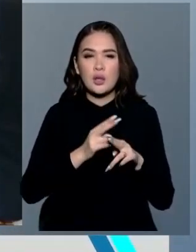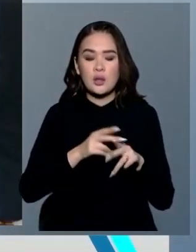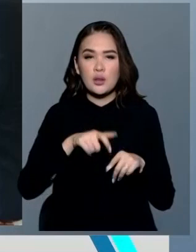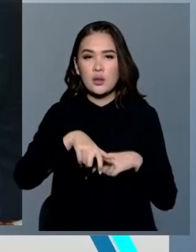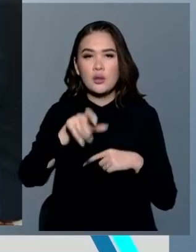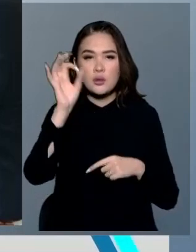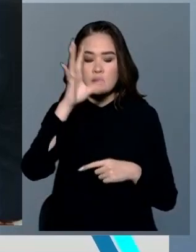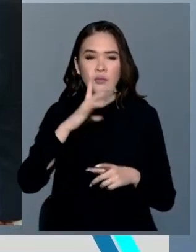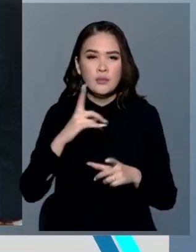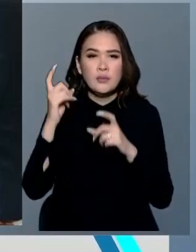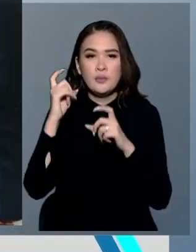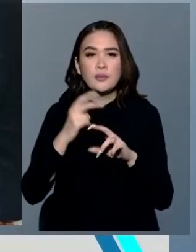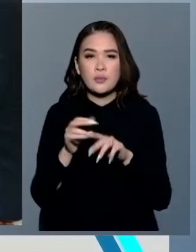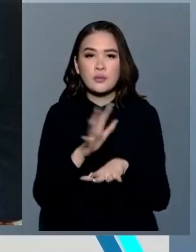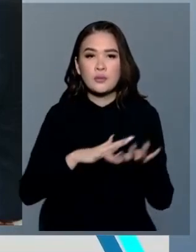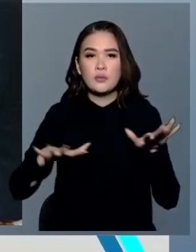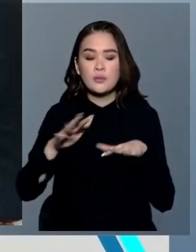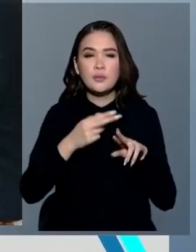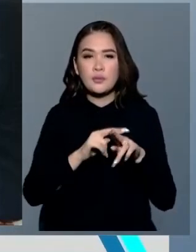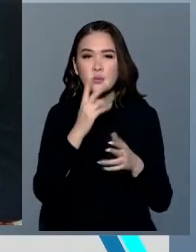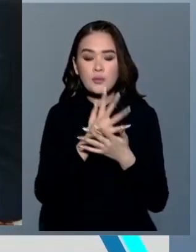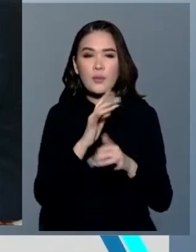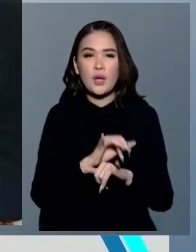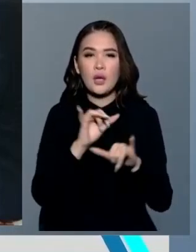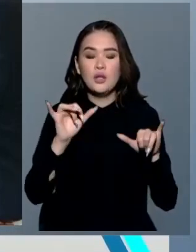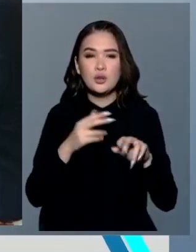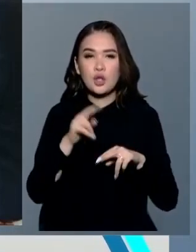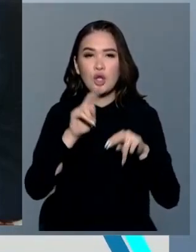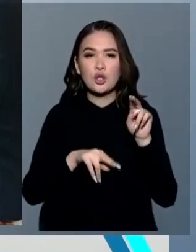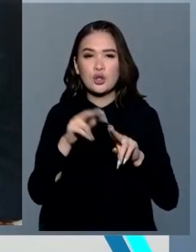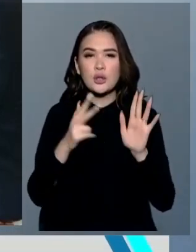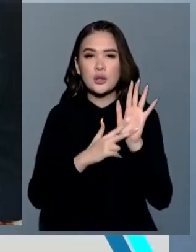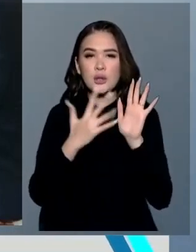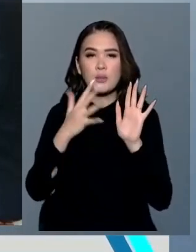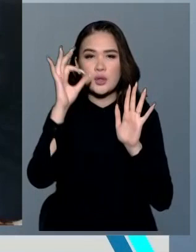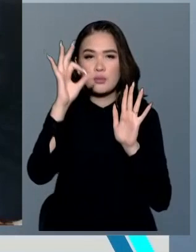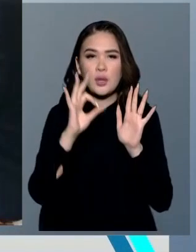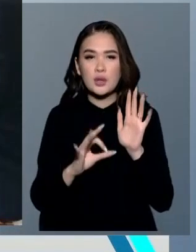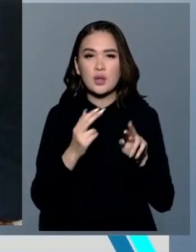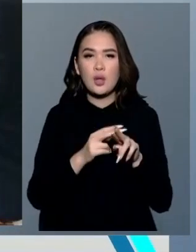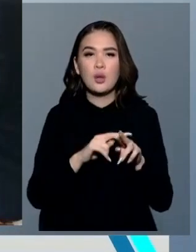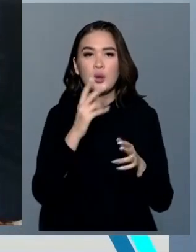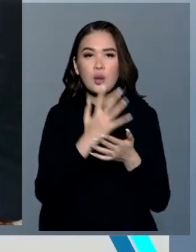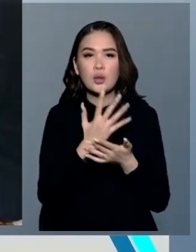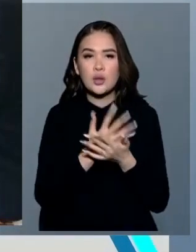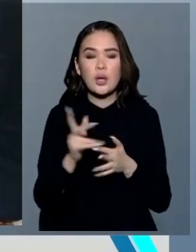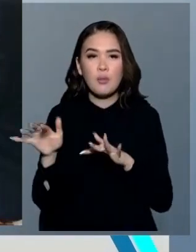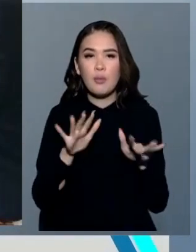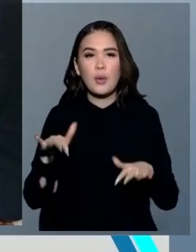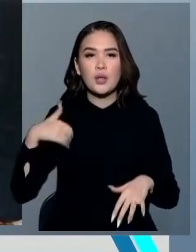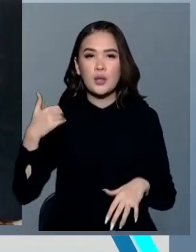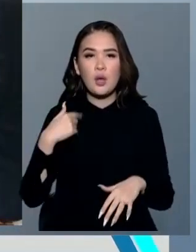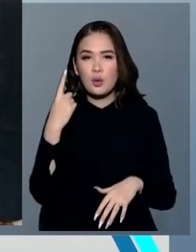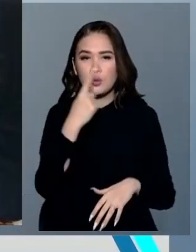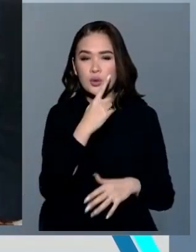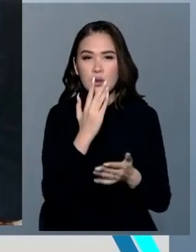тасымалын ұлғайтып, еліміздің экспорттық әлеуетін арттырады. Құрылысқа 85% отандық өнім мен қызметтерді пайдалану